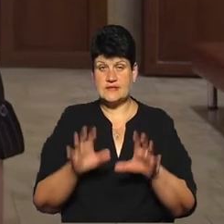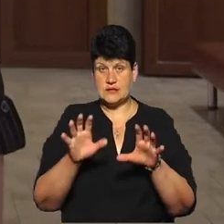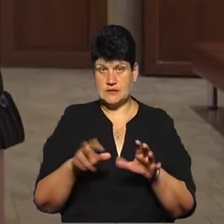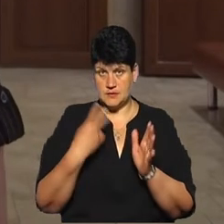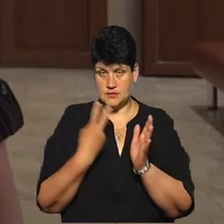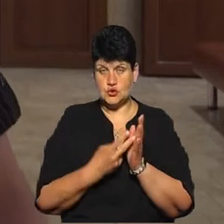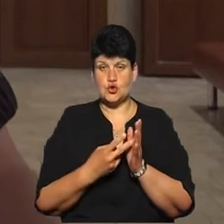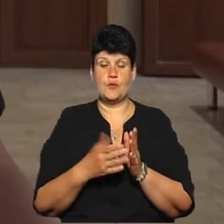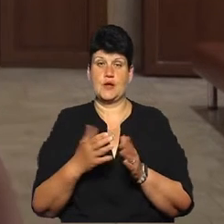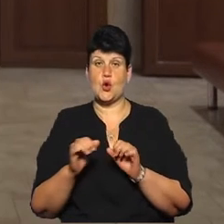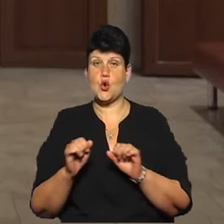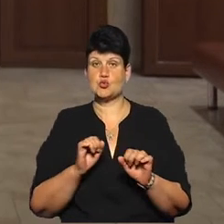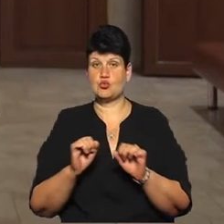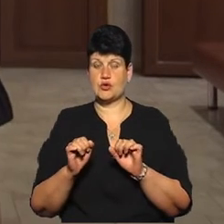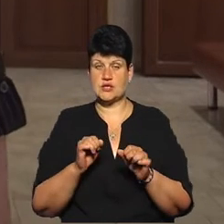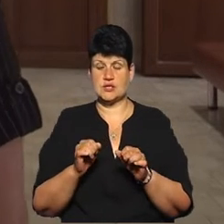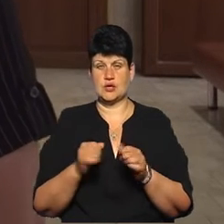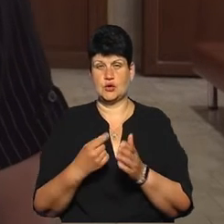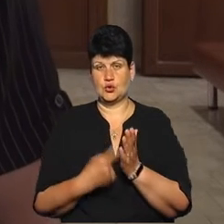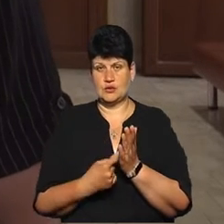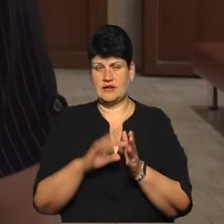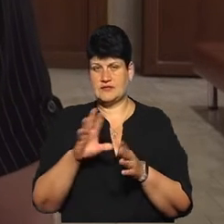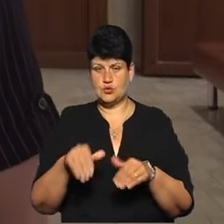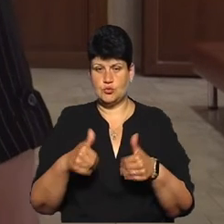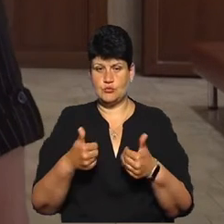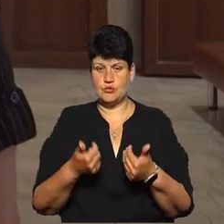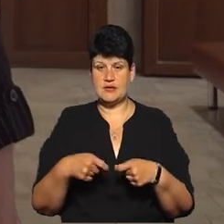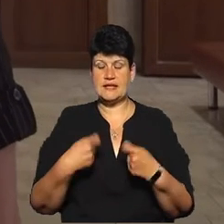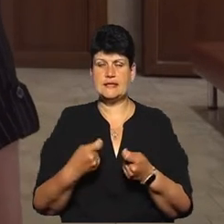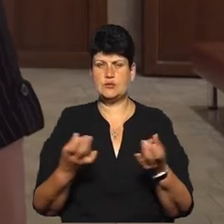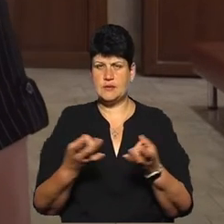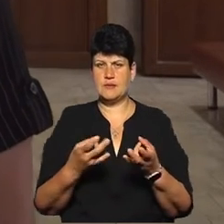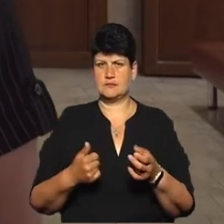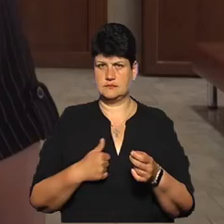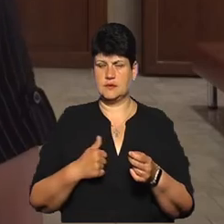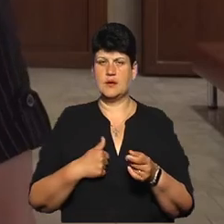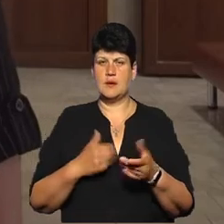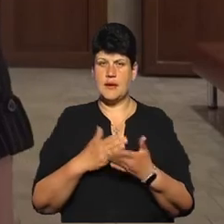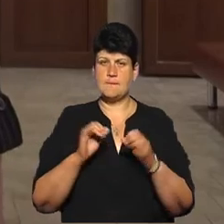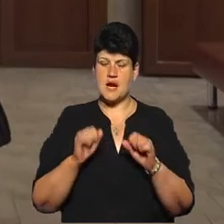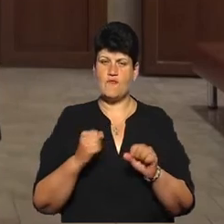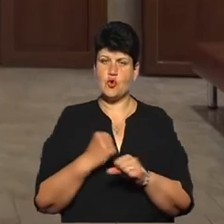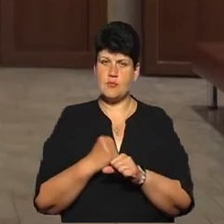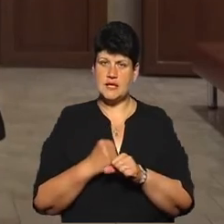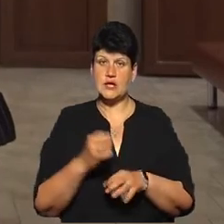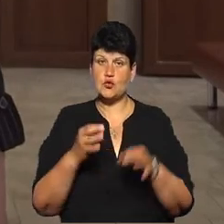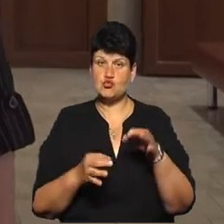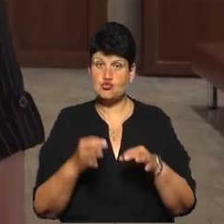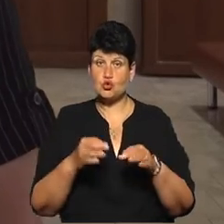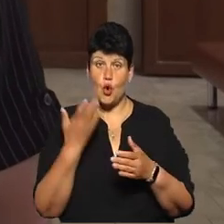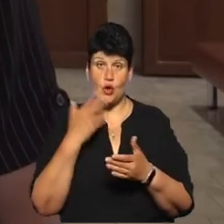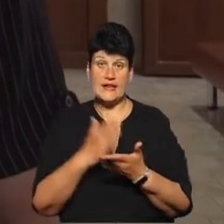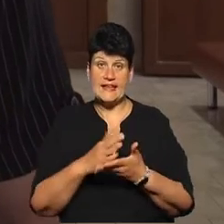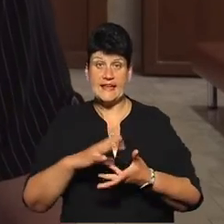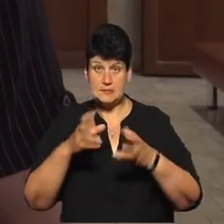розпорядження речовими доказами, всі ці речі, які пропонуються передати на потреби Збройних сил, має право робити лише суд при постановленні вироку. Вирок – це